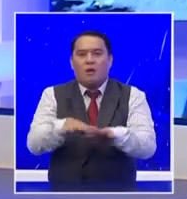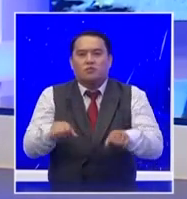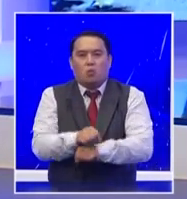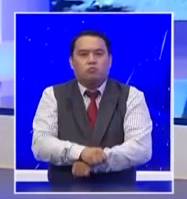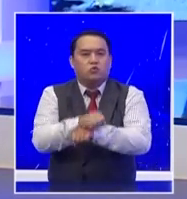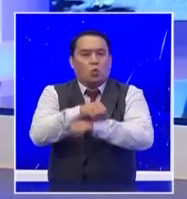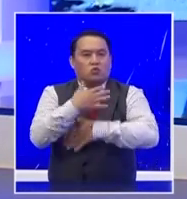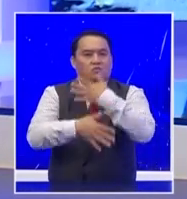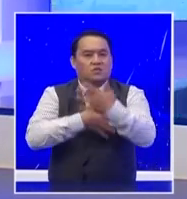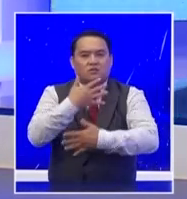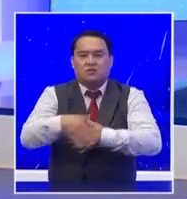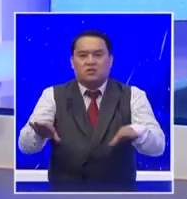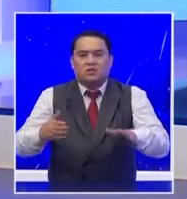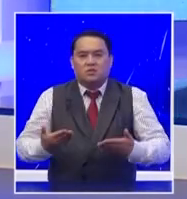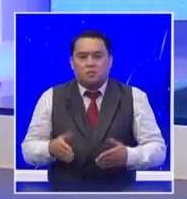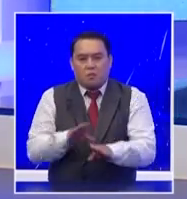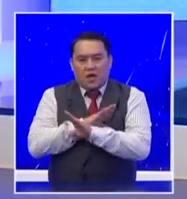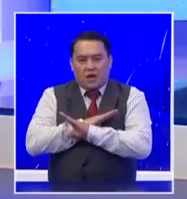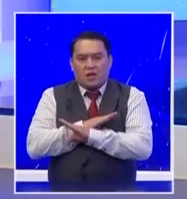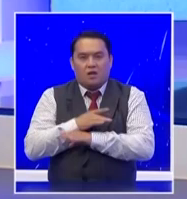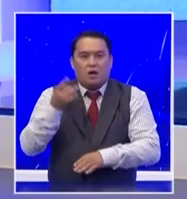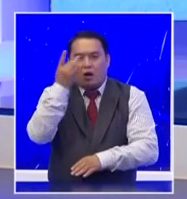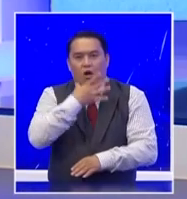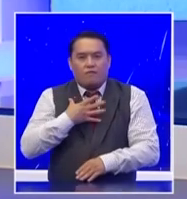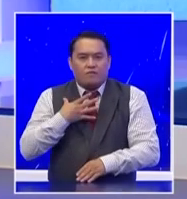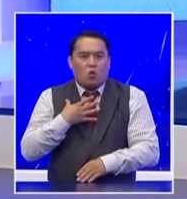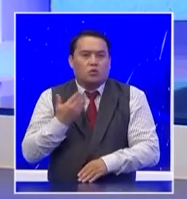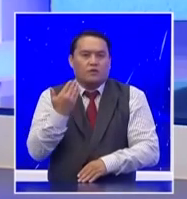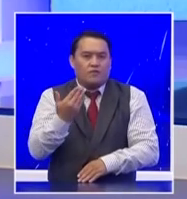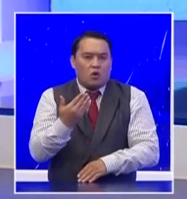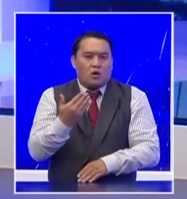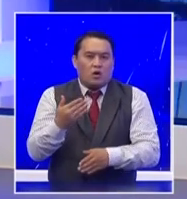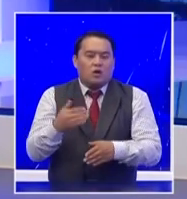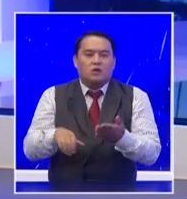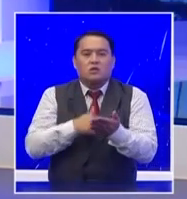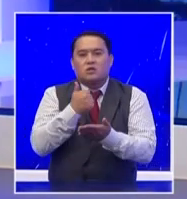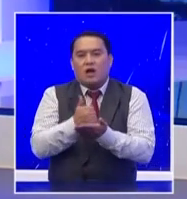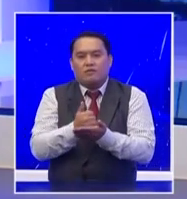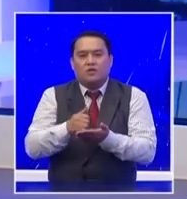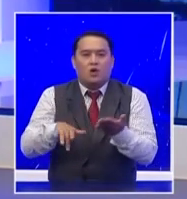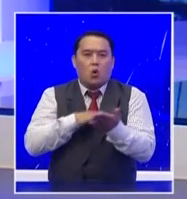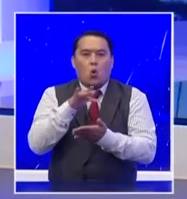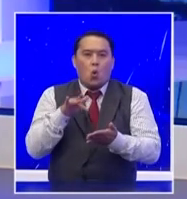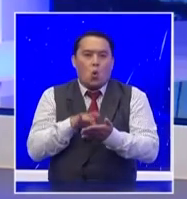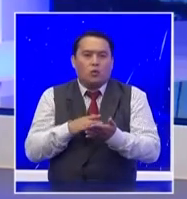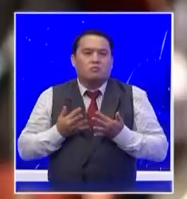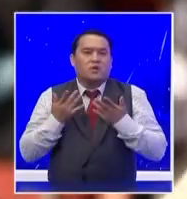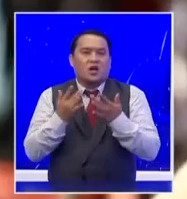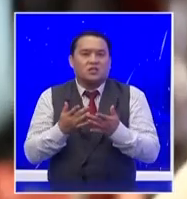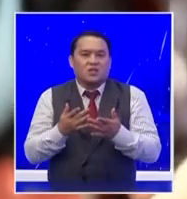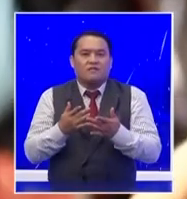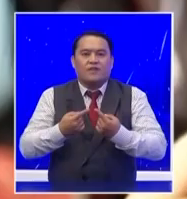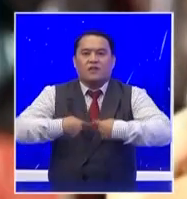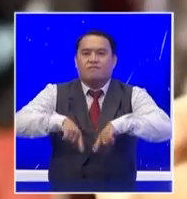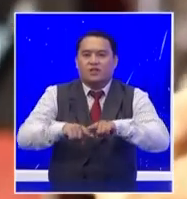и беспорядками из-за смерти во время ареста афроамериканца Джорджа Флойда. Мэр города и губернатор штата Орегон потребовали вывести